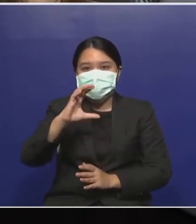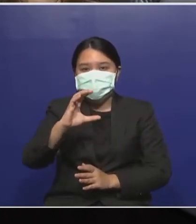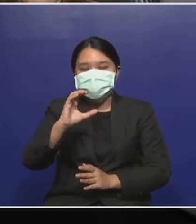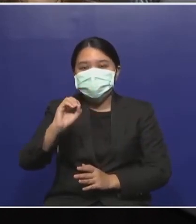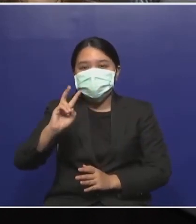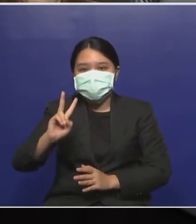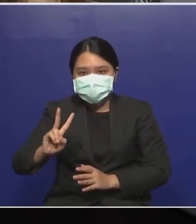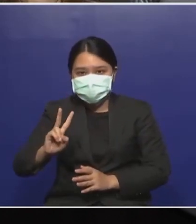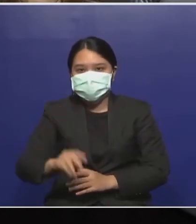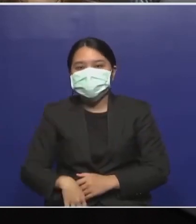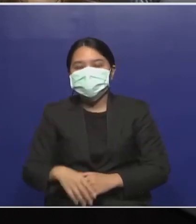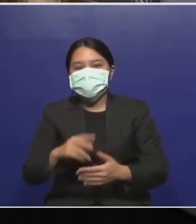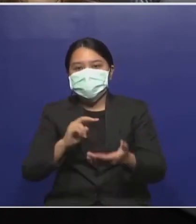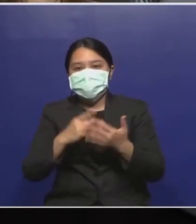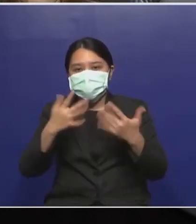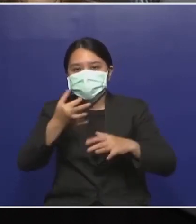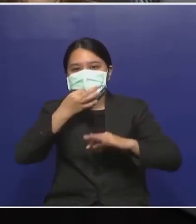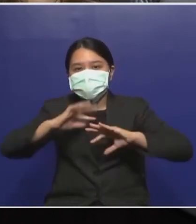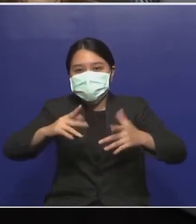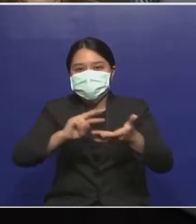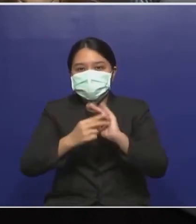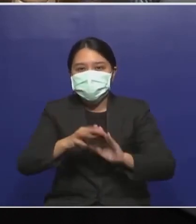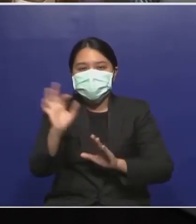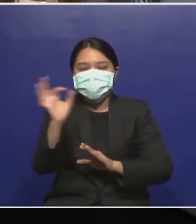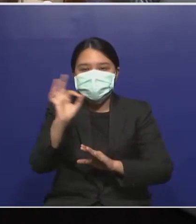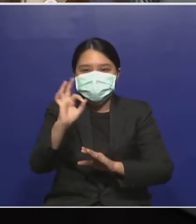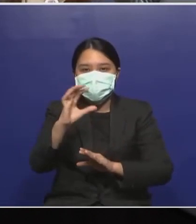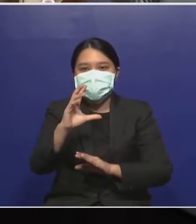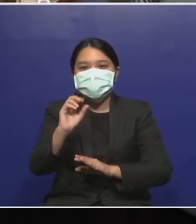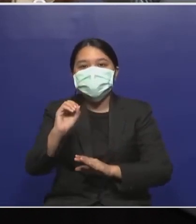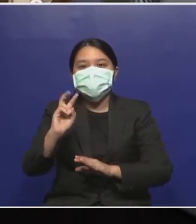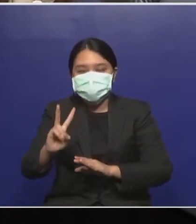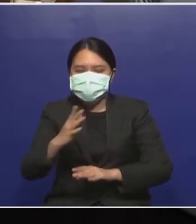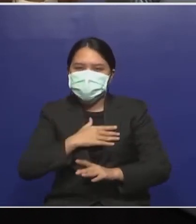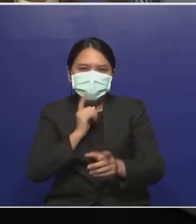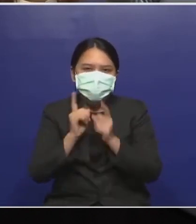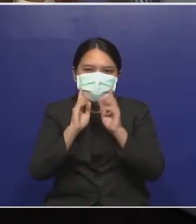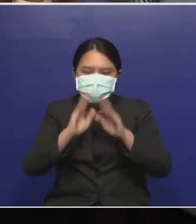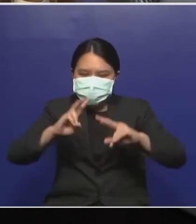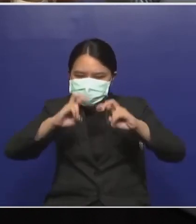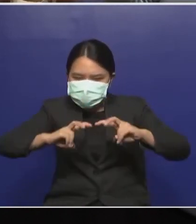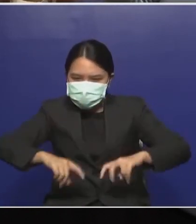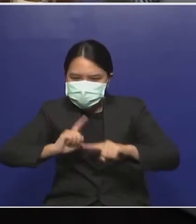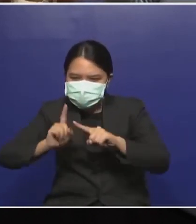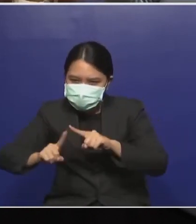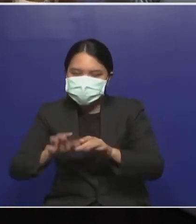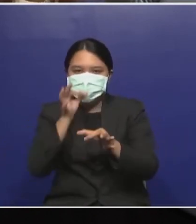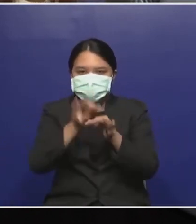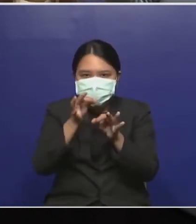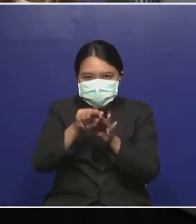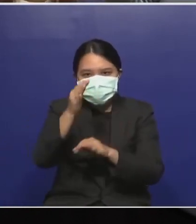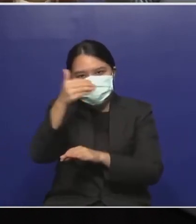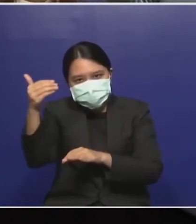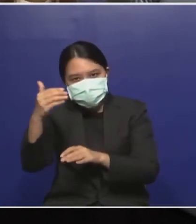ผมเองครัไปคุยกันกวิจัยไปคุยกับองคกรระดับโกหลายที่ครัทง Verbank นัวิจั่ต่างชั้นนำของโลกถึ